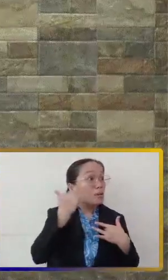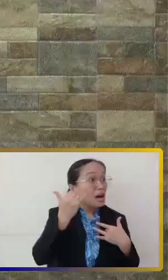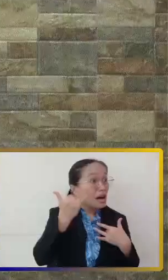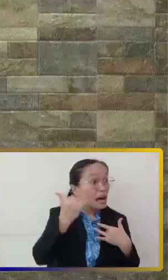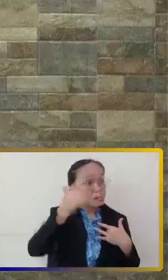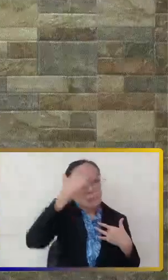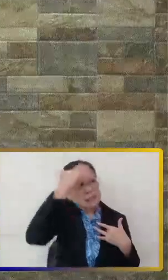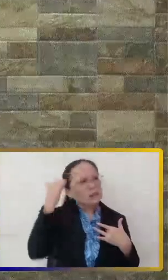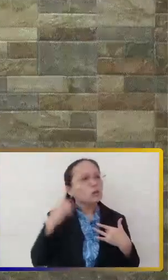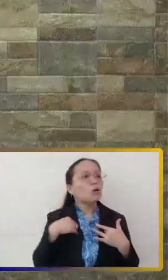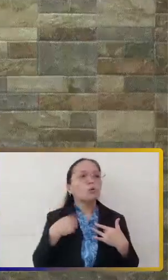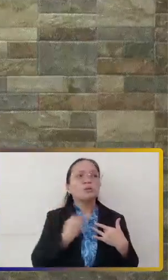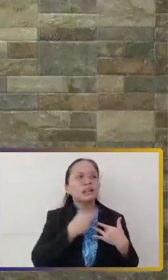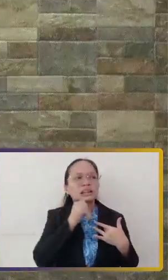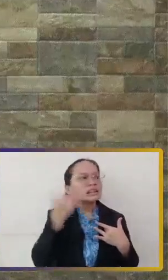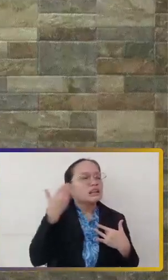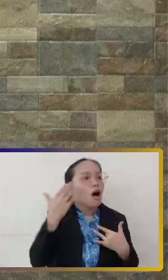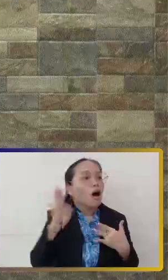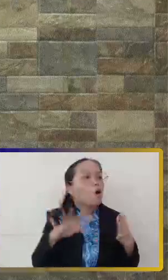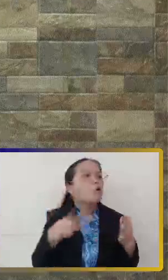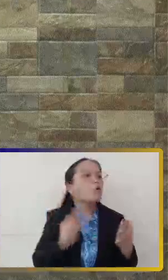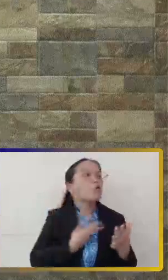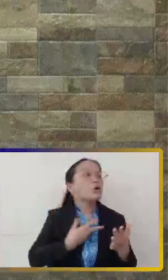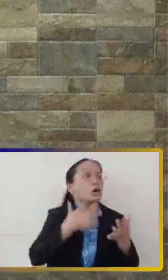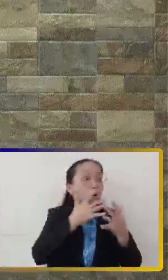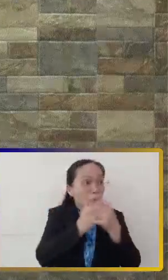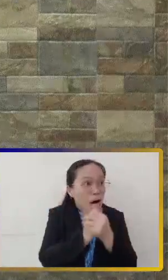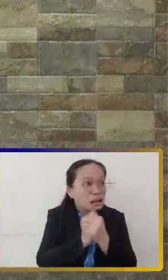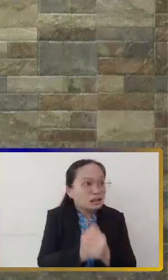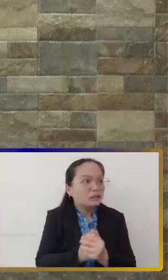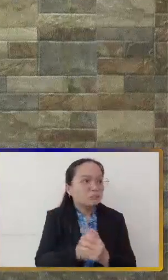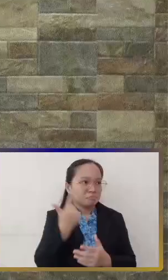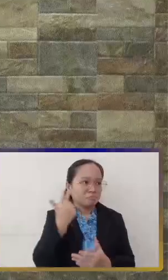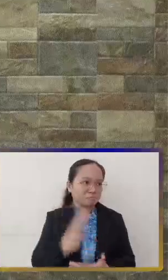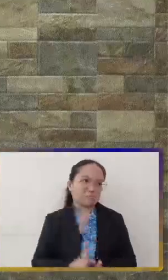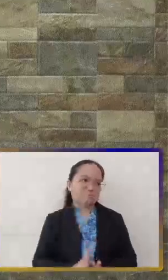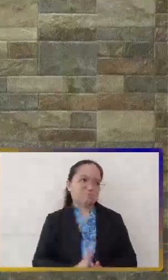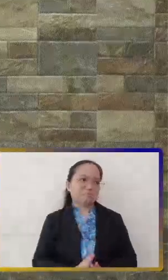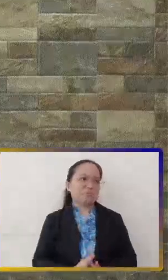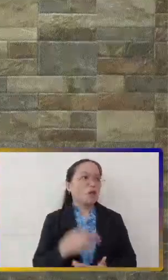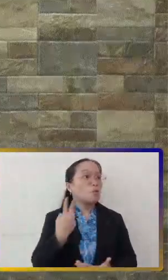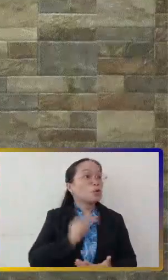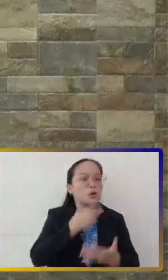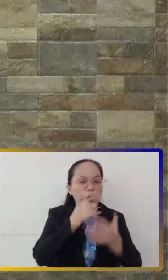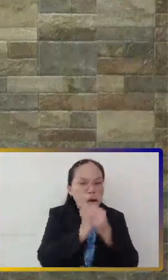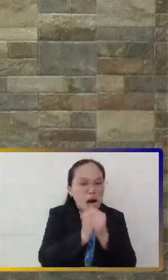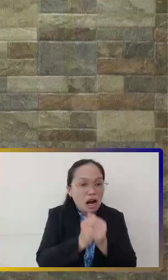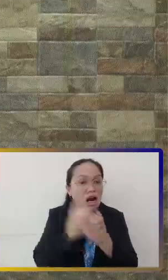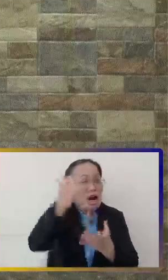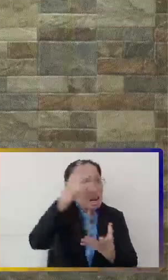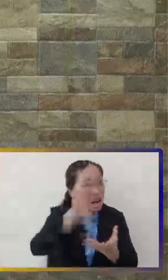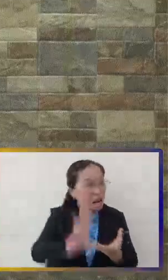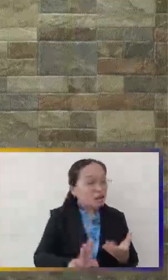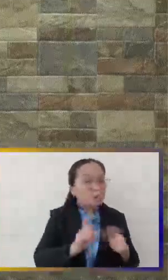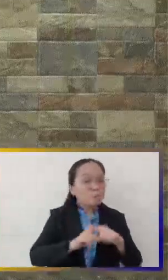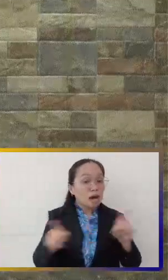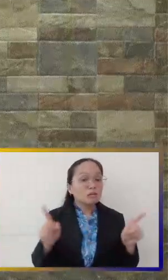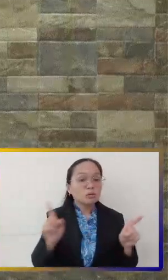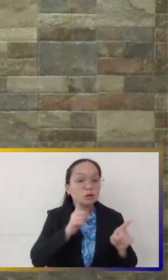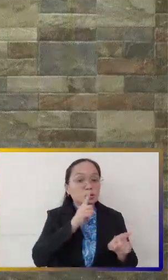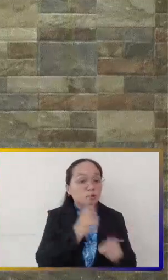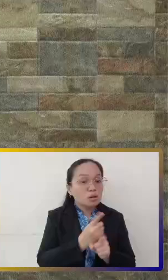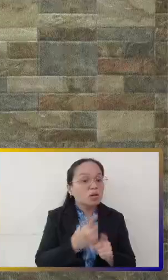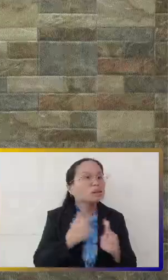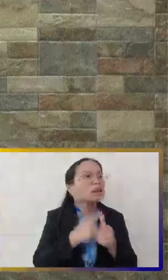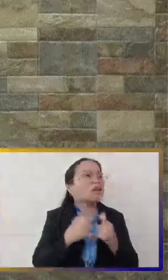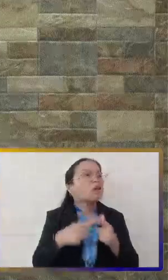Kasi hindi natin nalaman na nag-worship tayo, hindi natin napapansin na nag-worship tayo sa isang Diyos, pero ang totoo nun, may